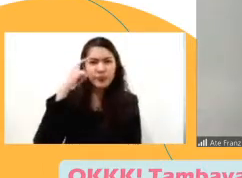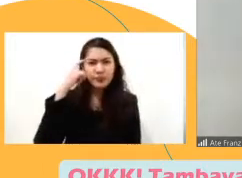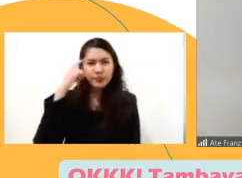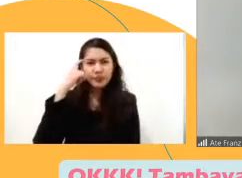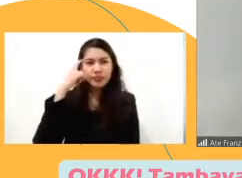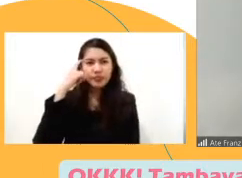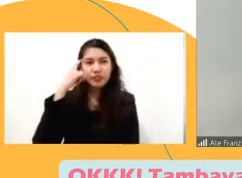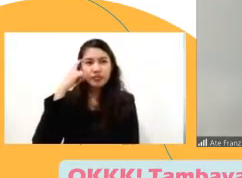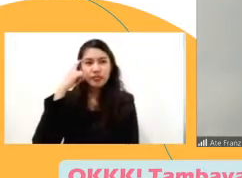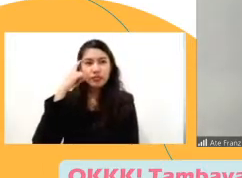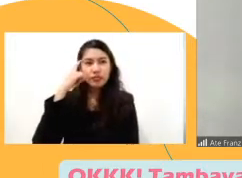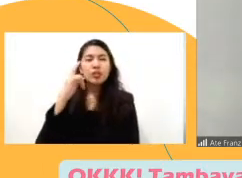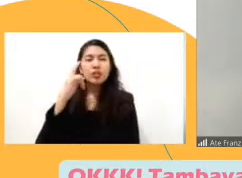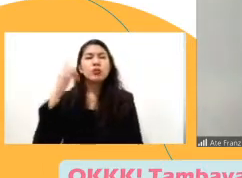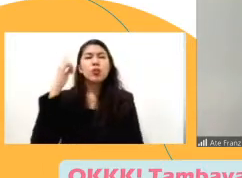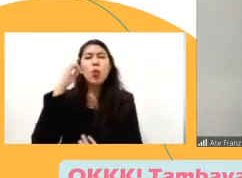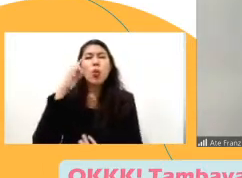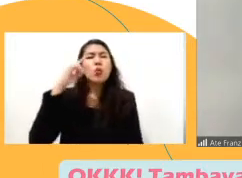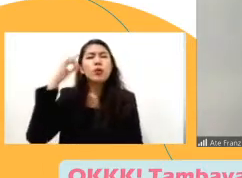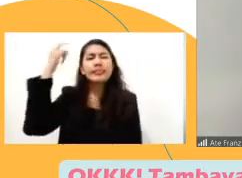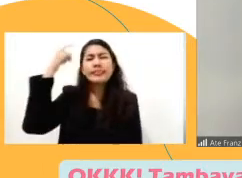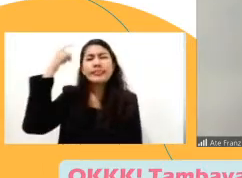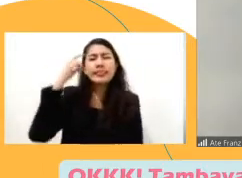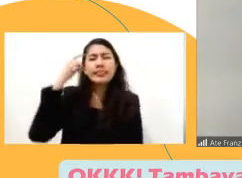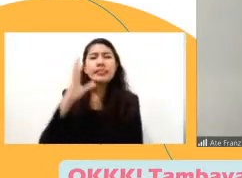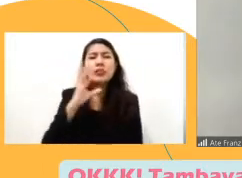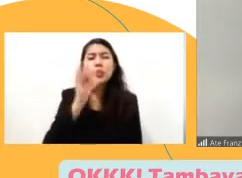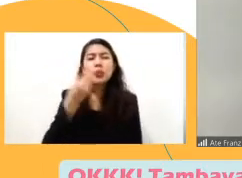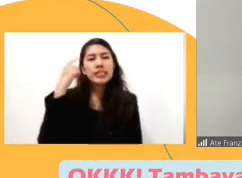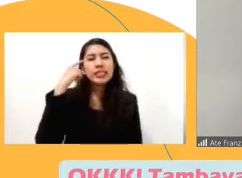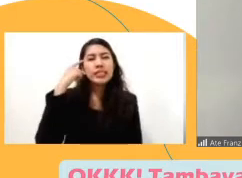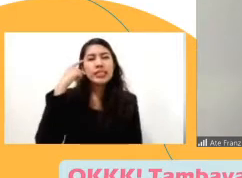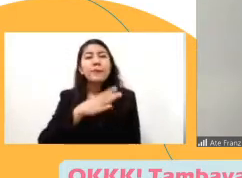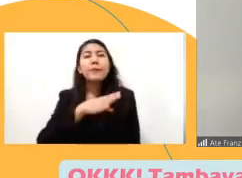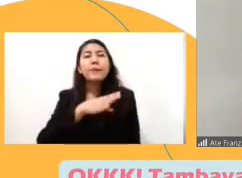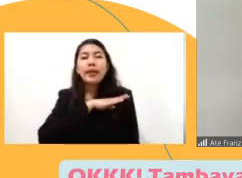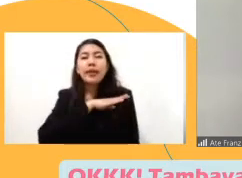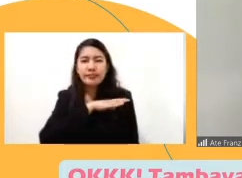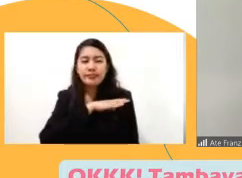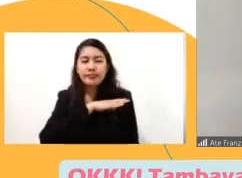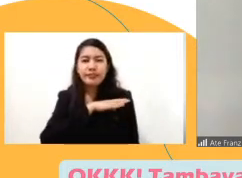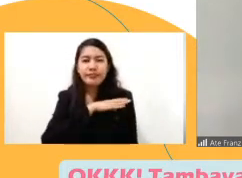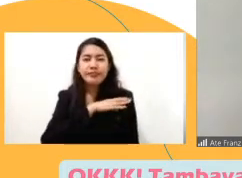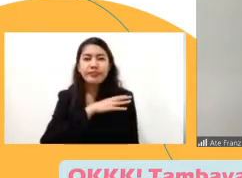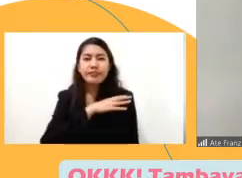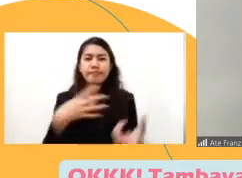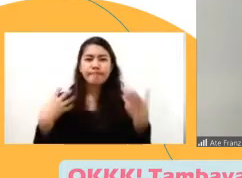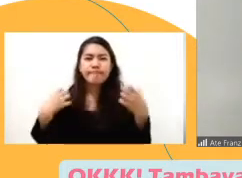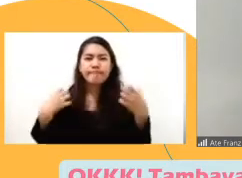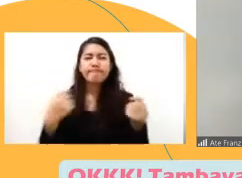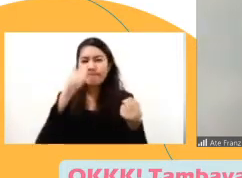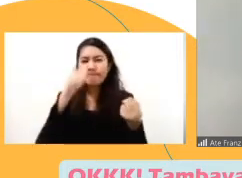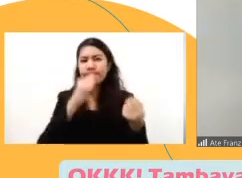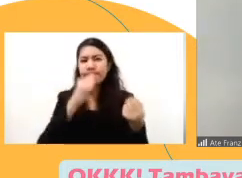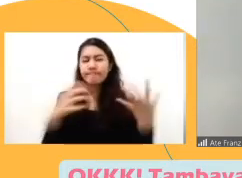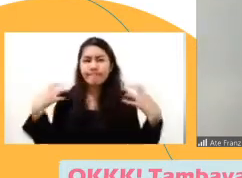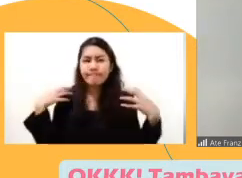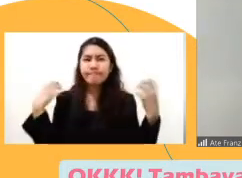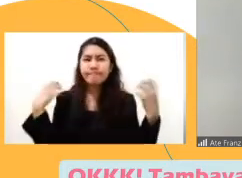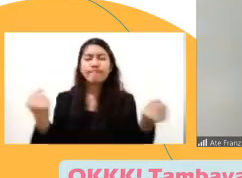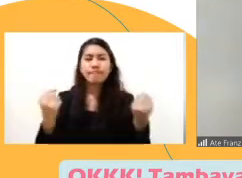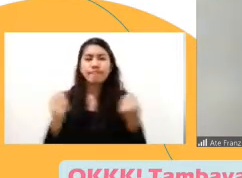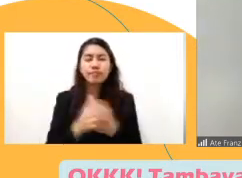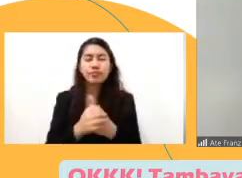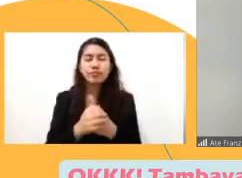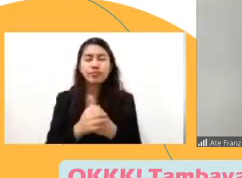katatagan? Sige nga, tingnan nga natin sa comment section at saka sa ating chat box, no? Sino ba ang inyong simbolo or